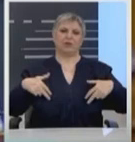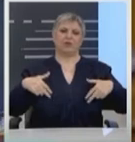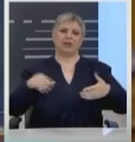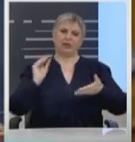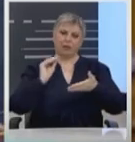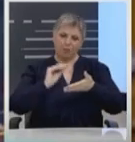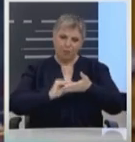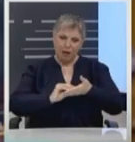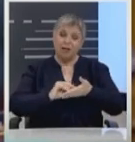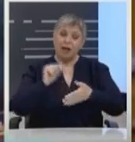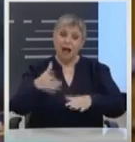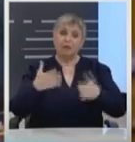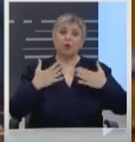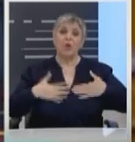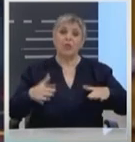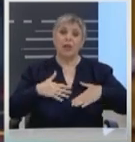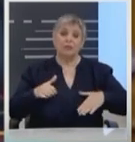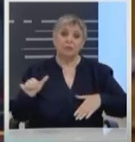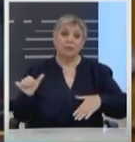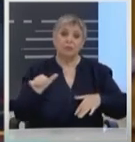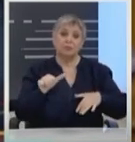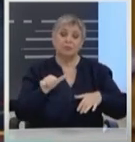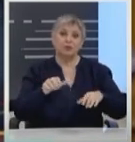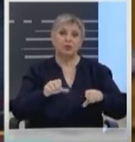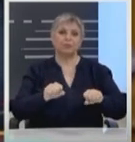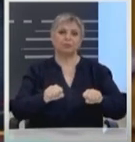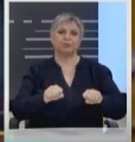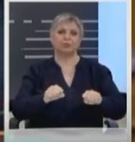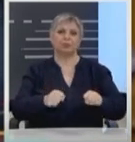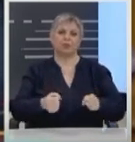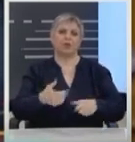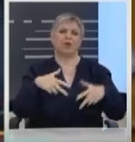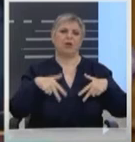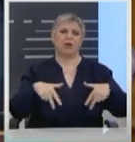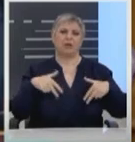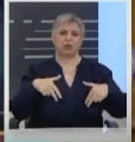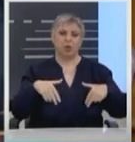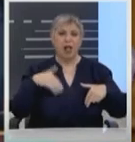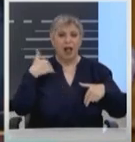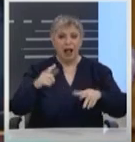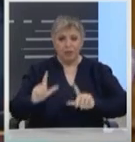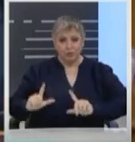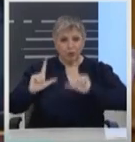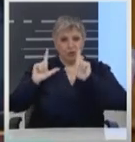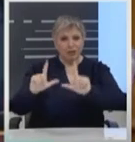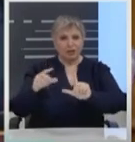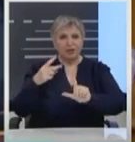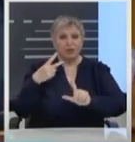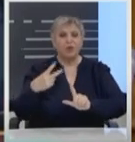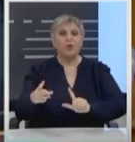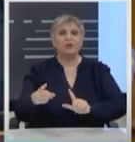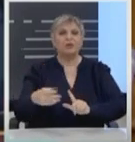Διεκδικείτε να κυβερνήσετε ξανά τη χώρα και αυτό που παρουσιάζεται σήμερα εδώ είναι το ηθικό